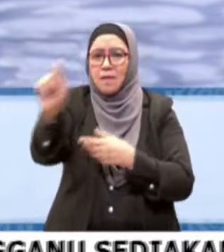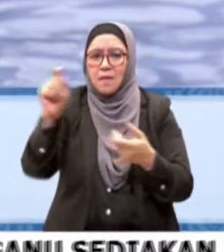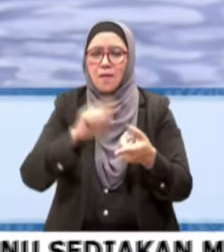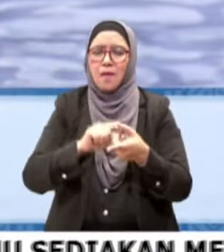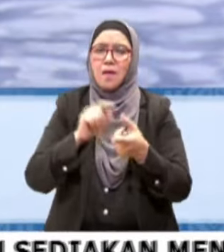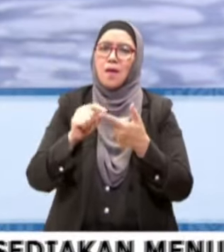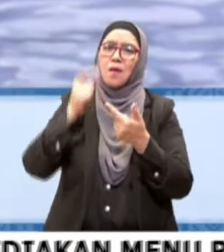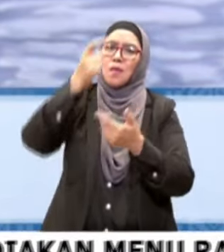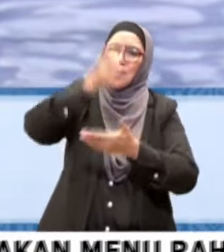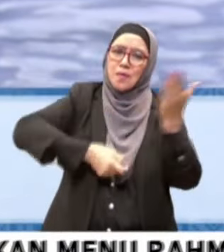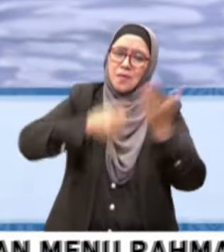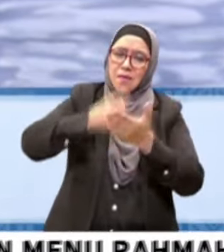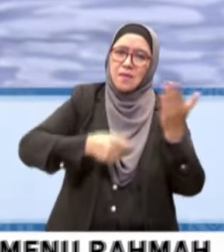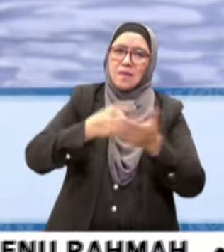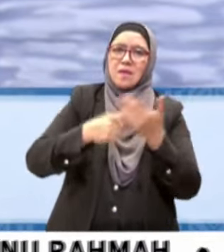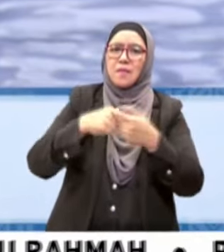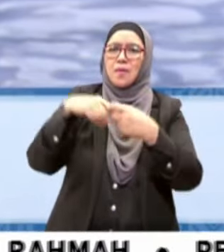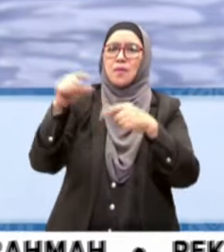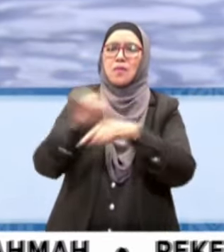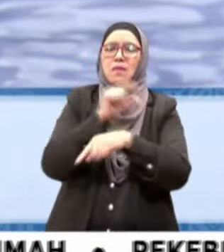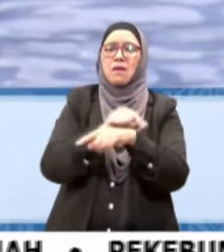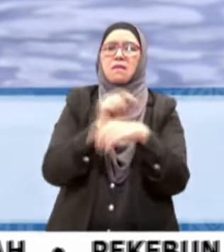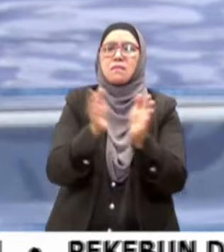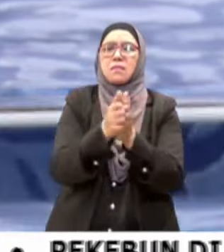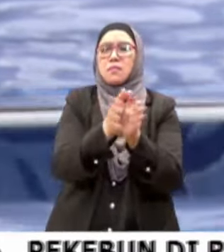beras luas yaitu